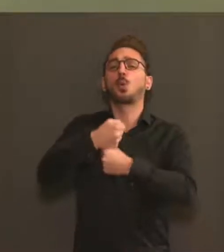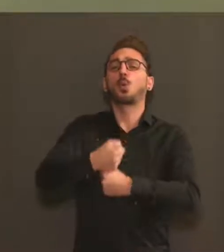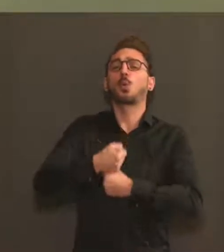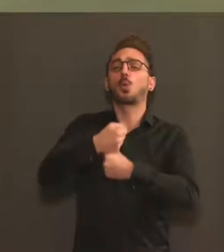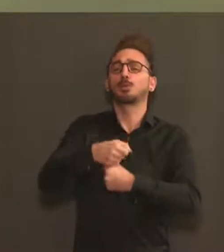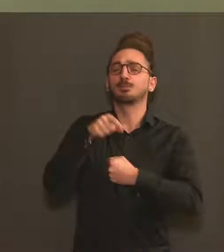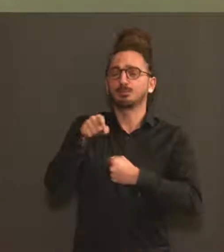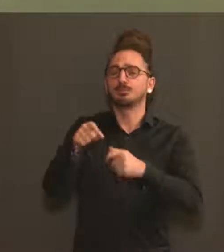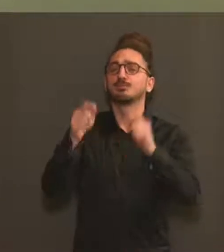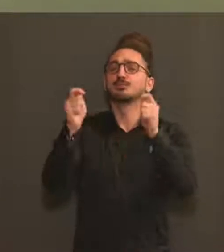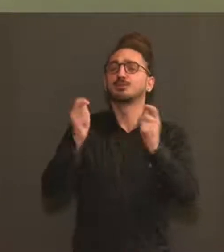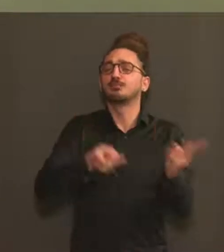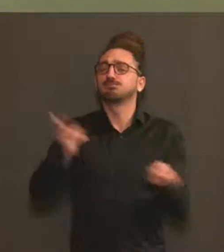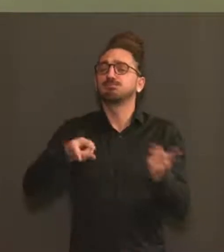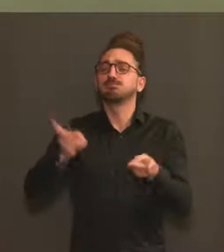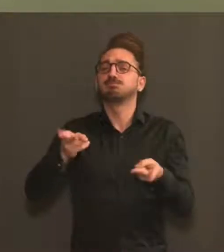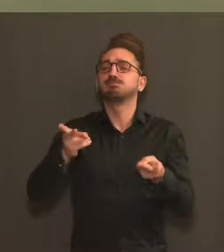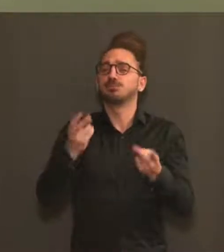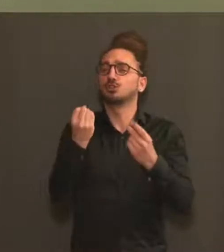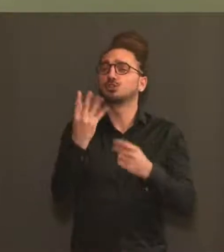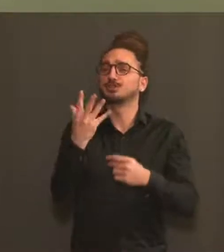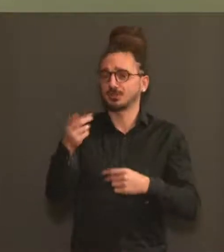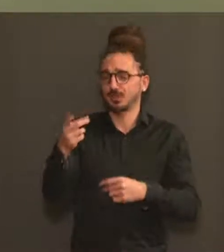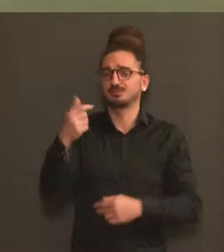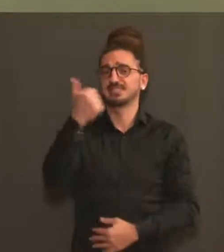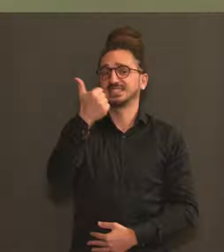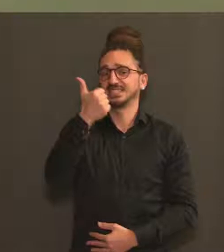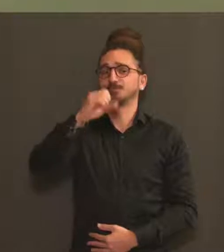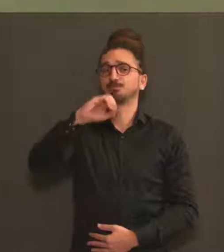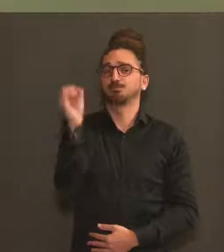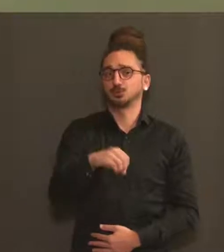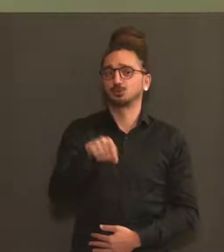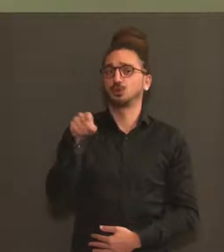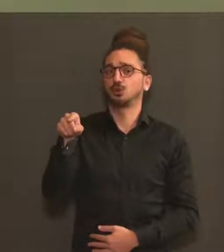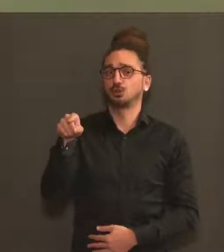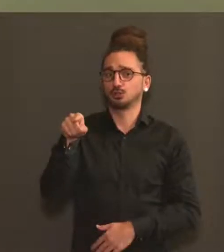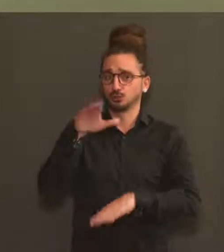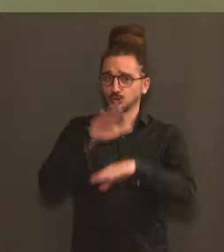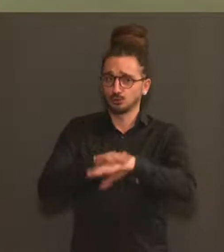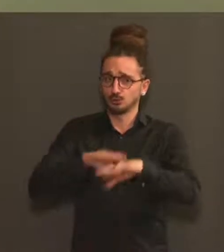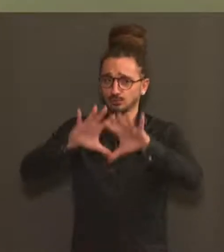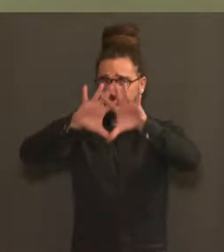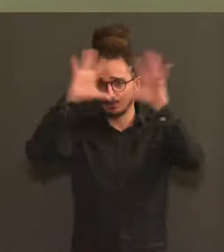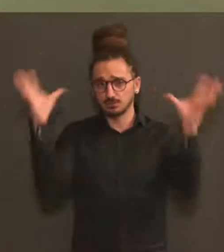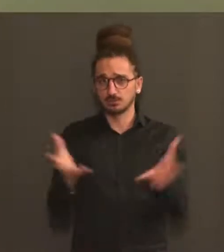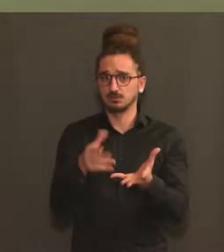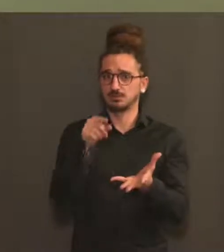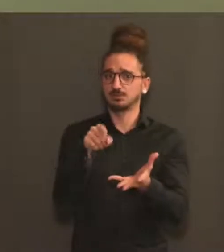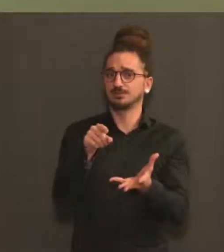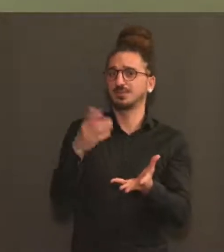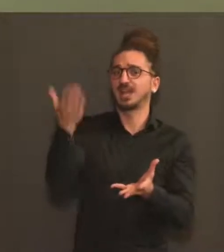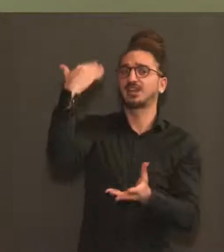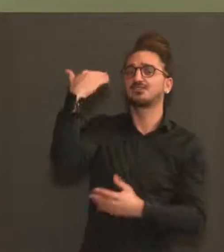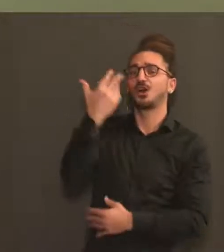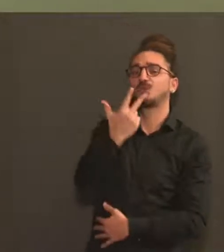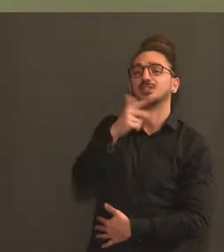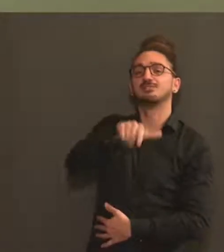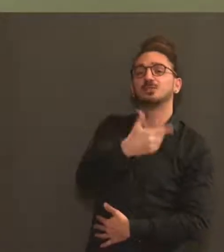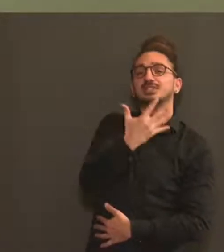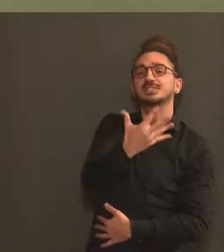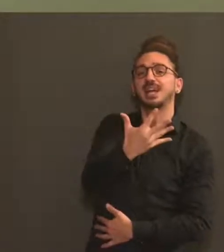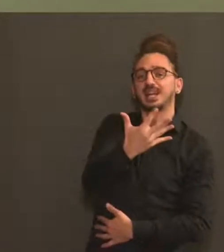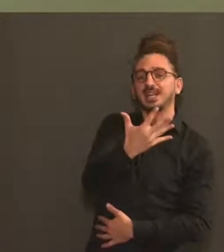des hospitalisations. On vous a dit récemment que ça faisait 8,5% et en décembre, c'était encore